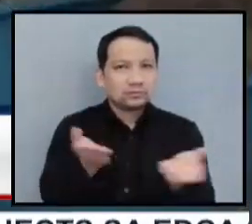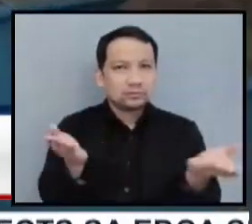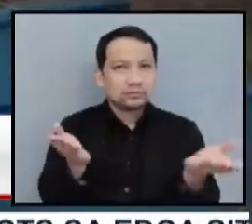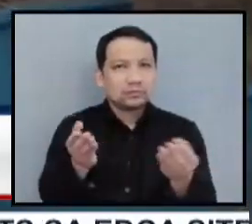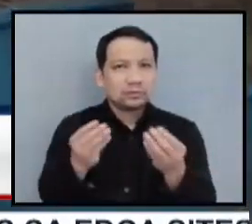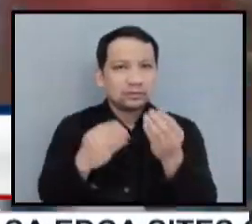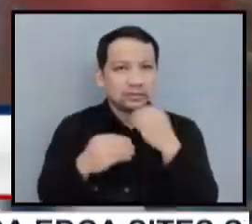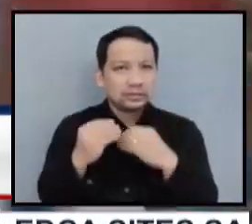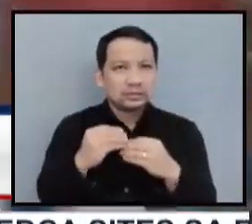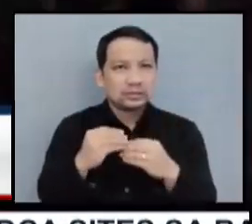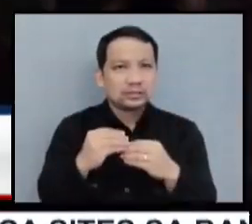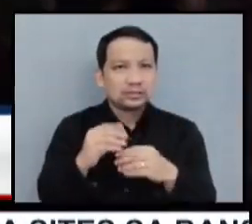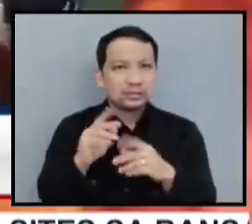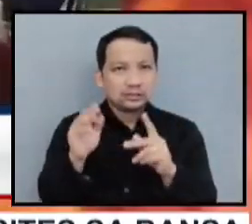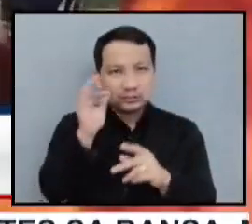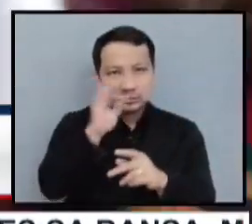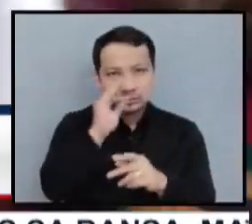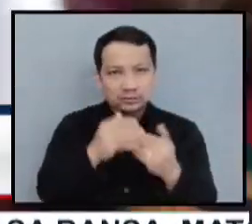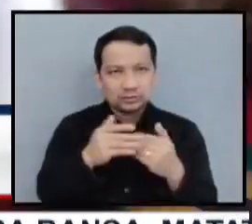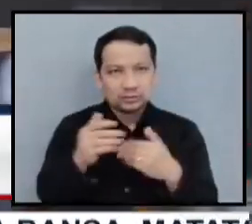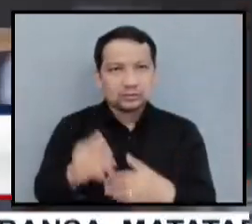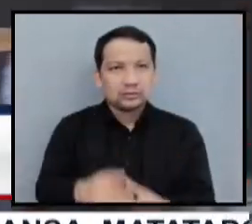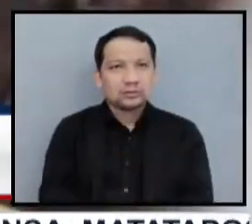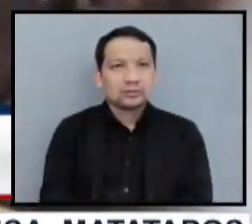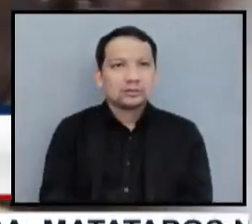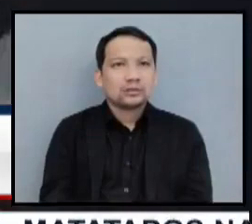mga kababayan.